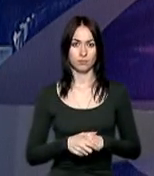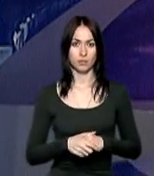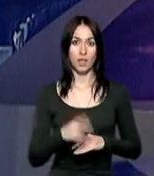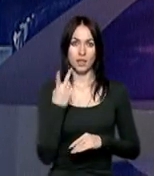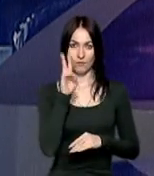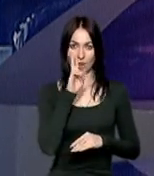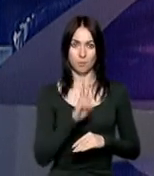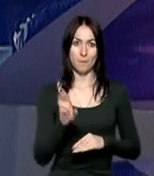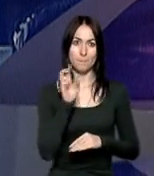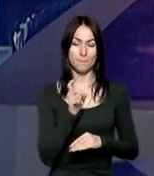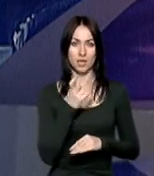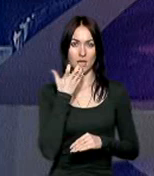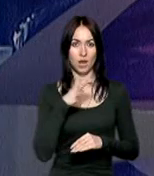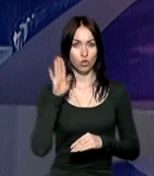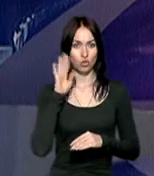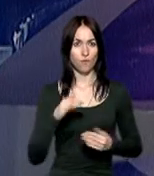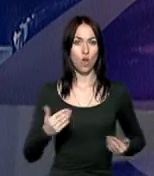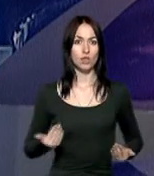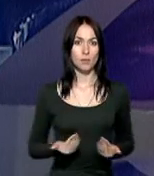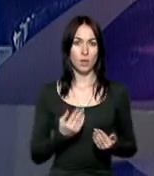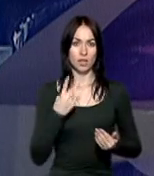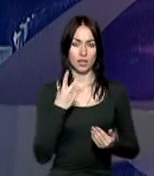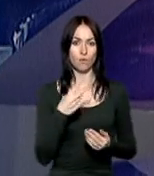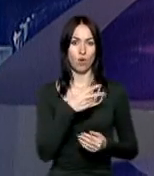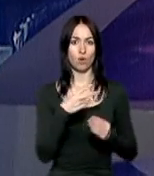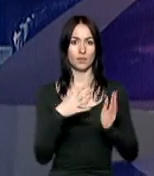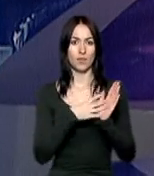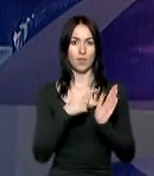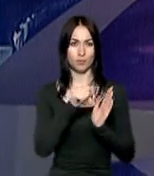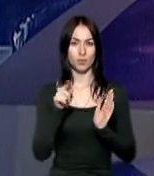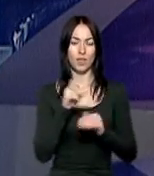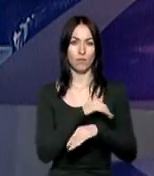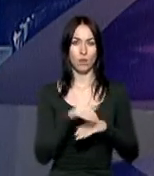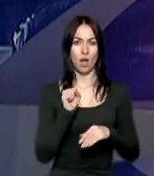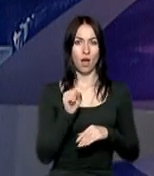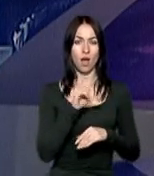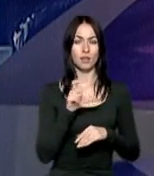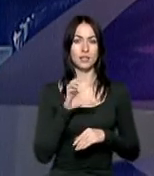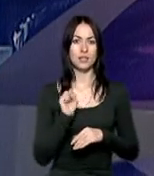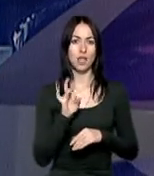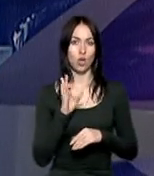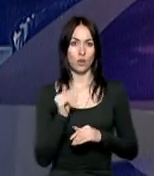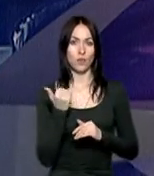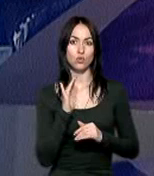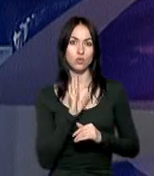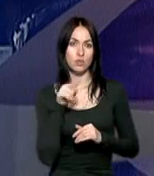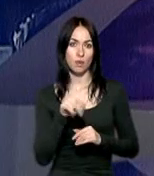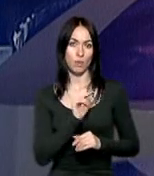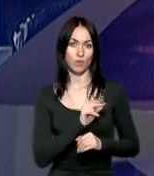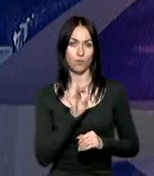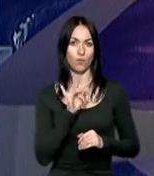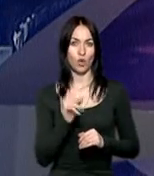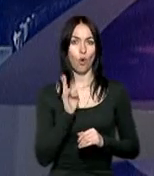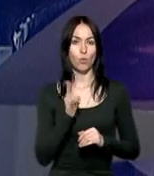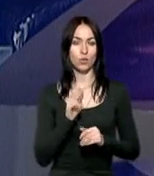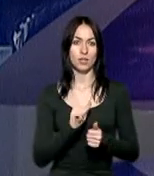Два місяці без гарячої води мешканці двох дев'ятиповерхівок на вулиці Ахсарова. Сьогодні від ранку там у дворі працюють комунальники,